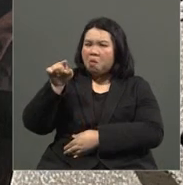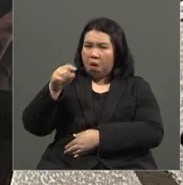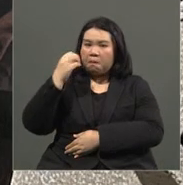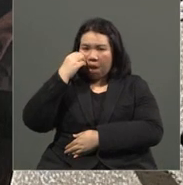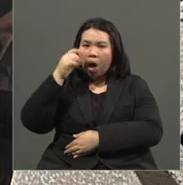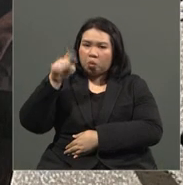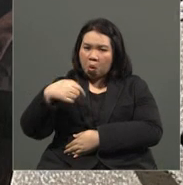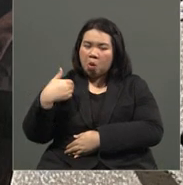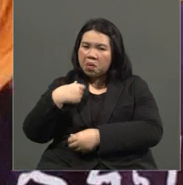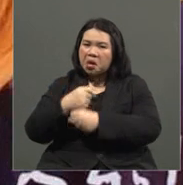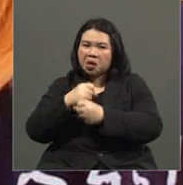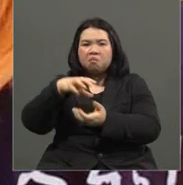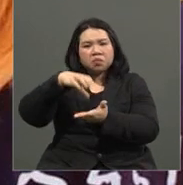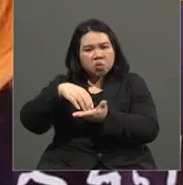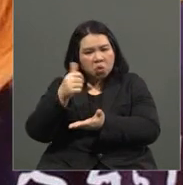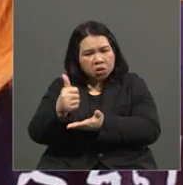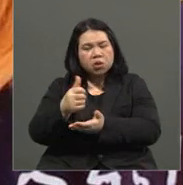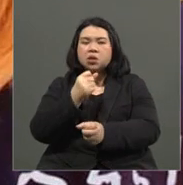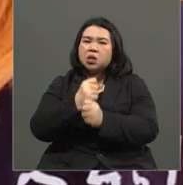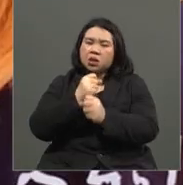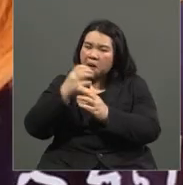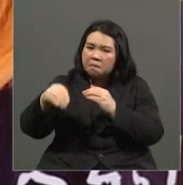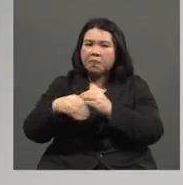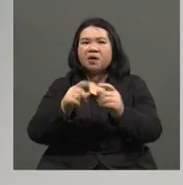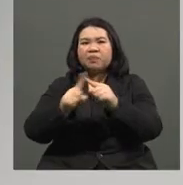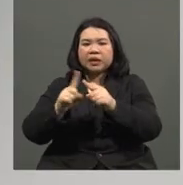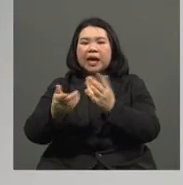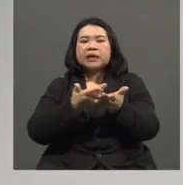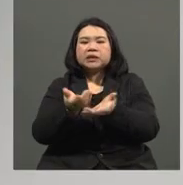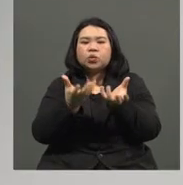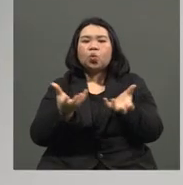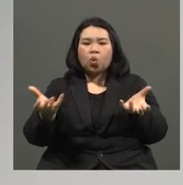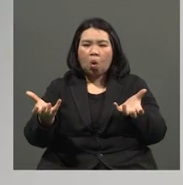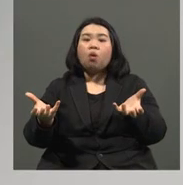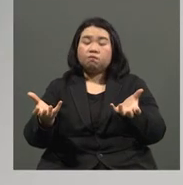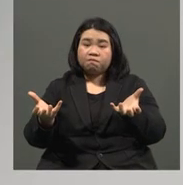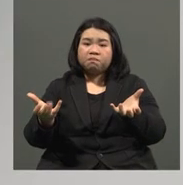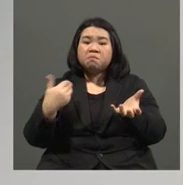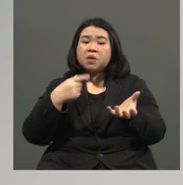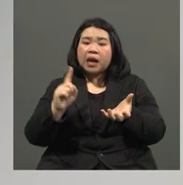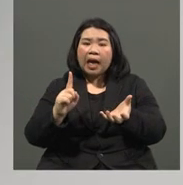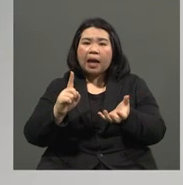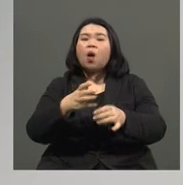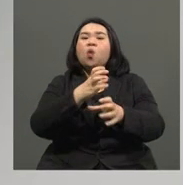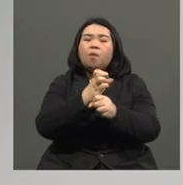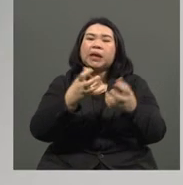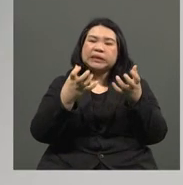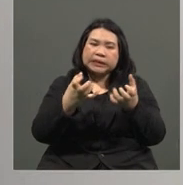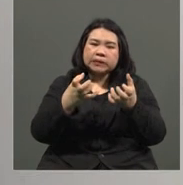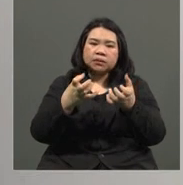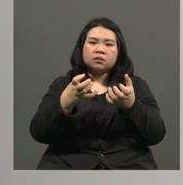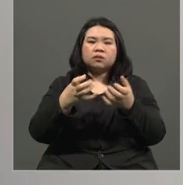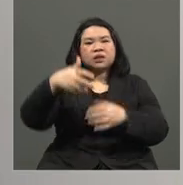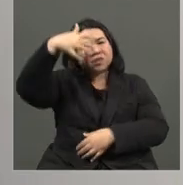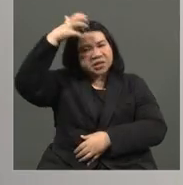นะเพื่อการเสริมดวงเสริมโชคลาภเนี่ยนะต้องซื้อวัตถุมงคลต่างๆมีอะไรบ้างรูปปั้นกิเลนเนี่ยถูกมั้ยฮะเนี่ย